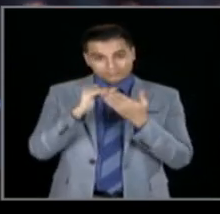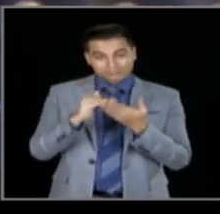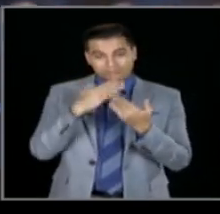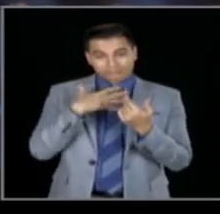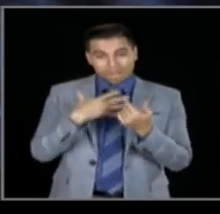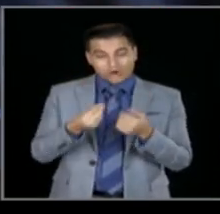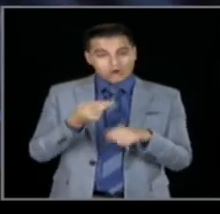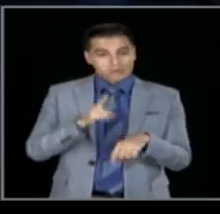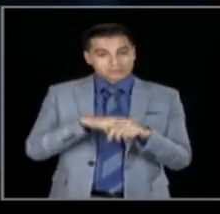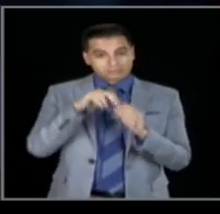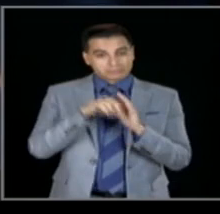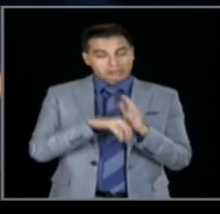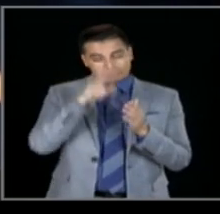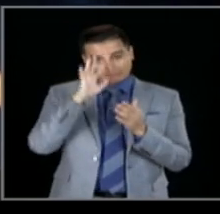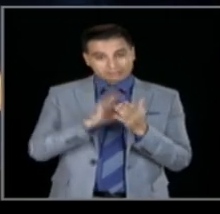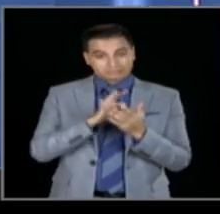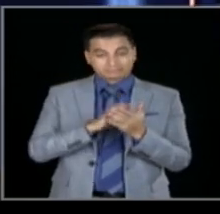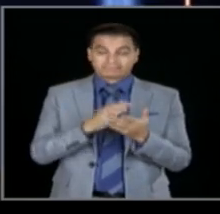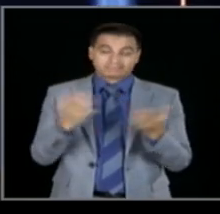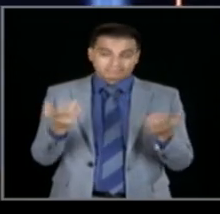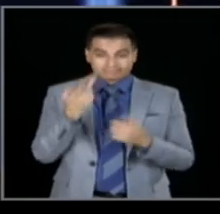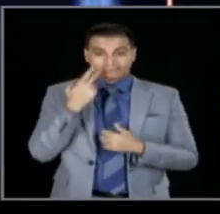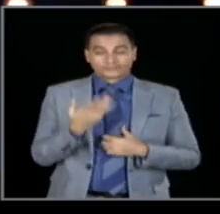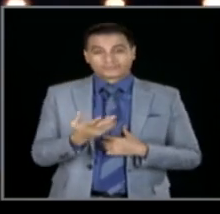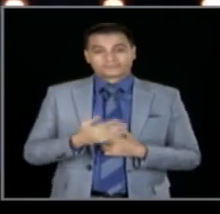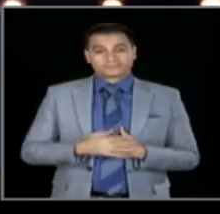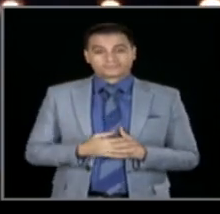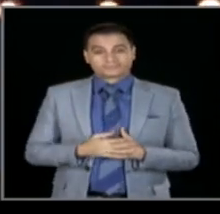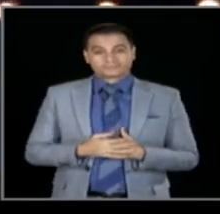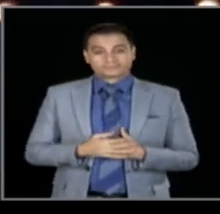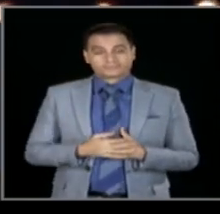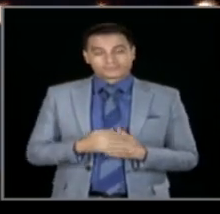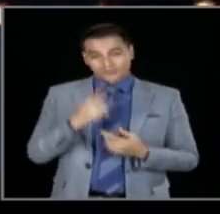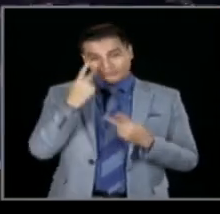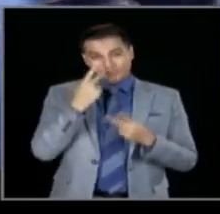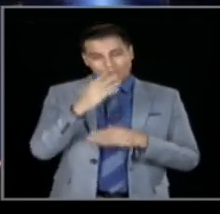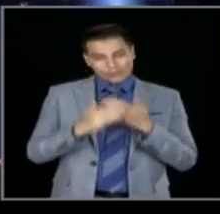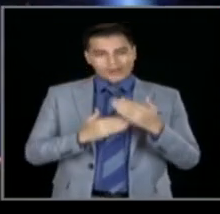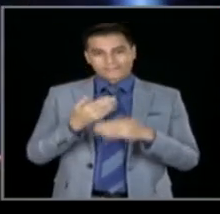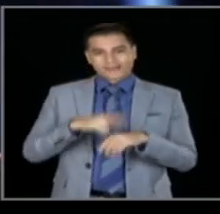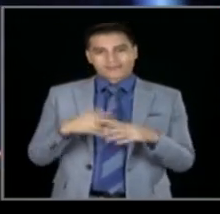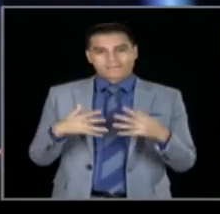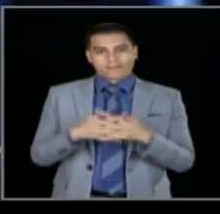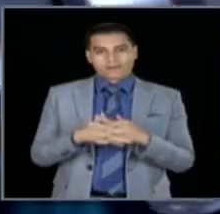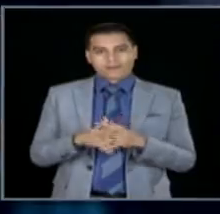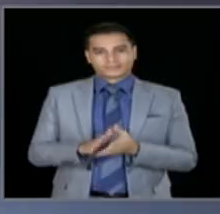في اول مباراه وهتكشر لمين في بدايه هذا الموسم نروح نشوف ونكمل ماتش